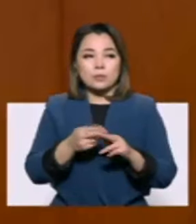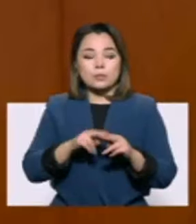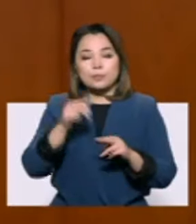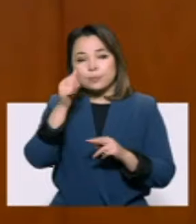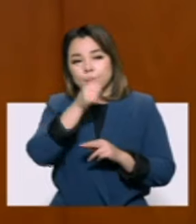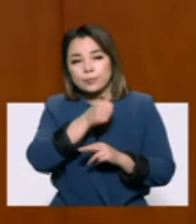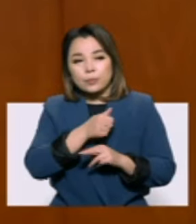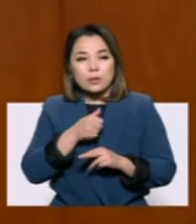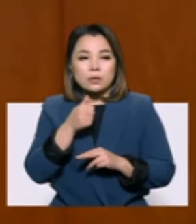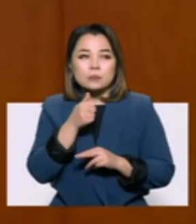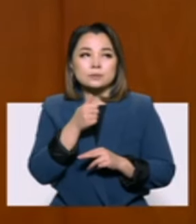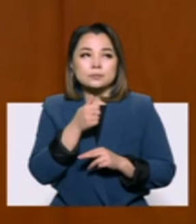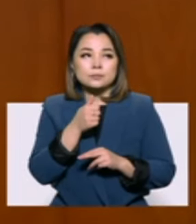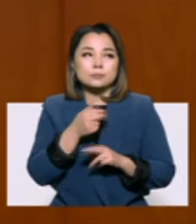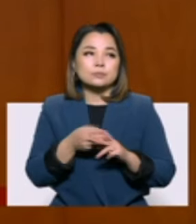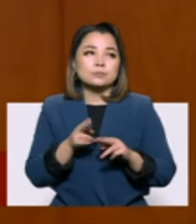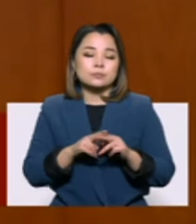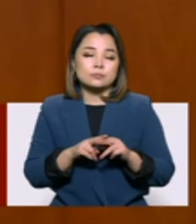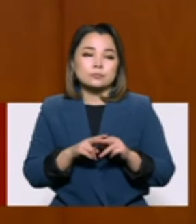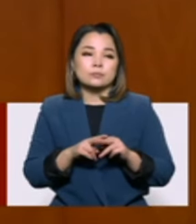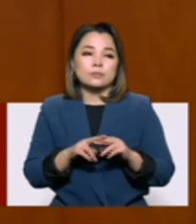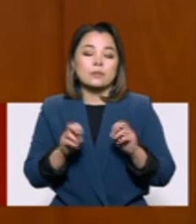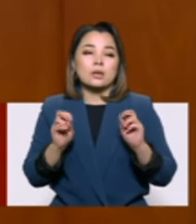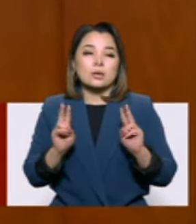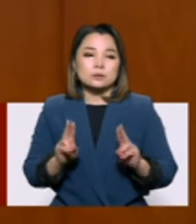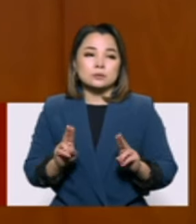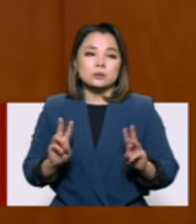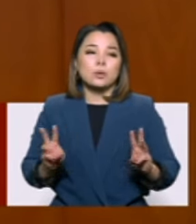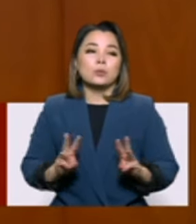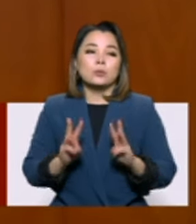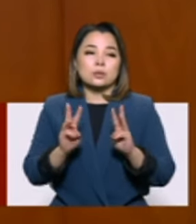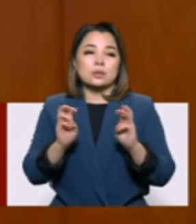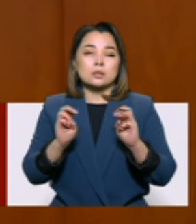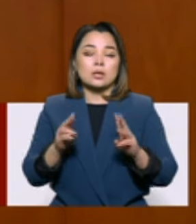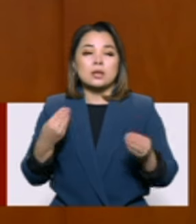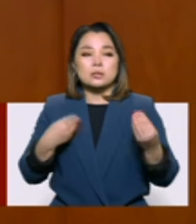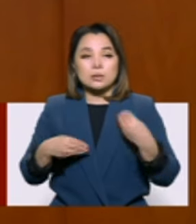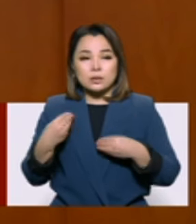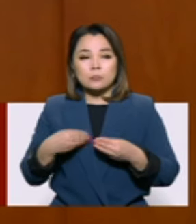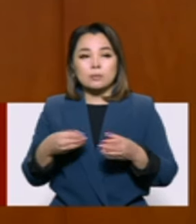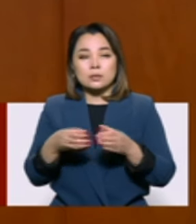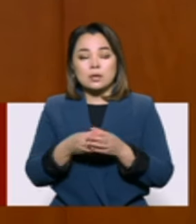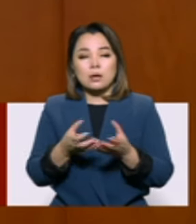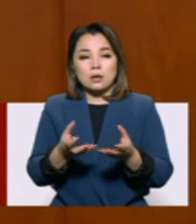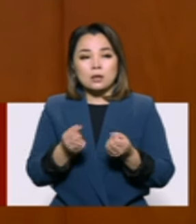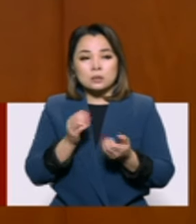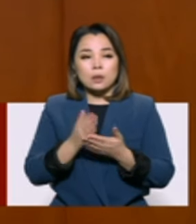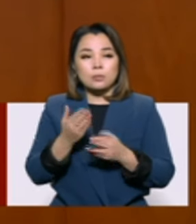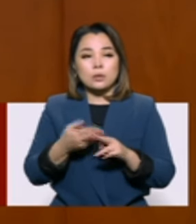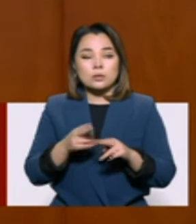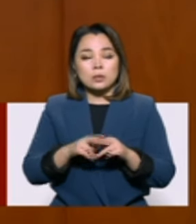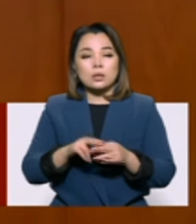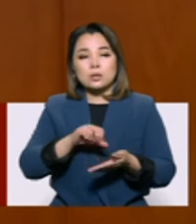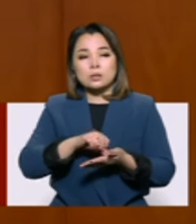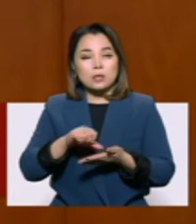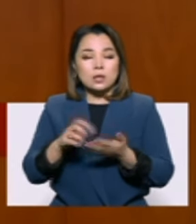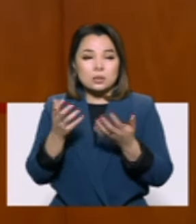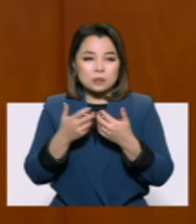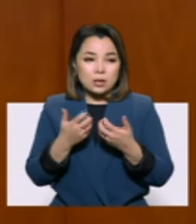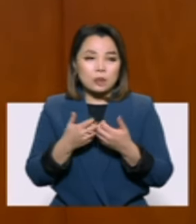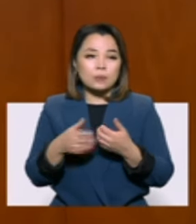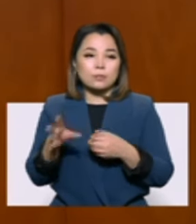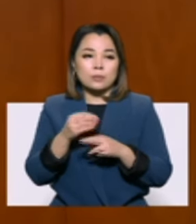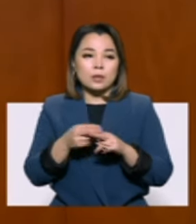жылға осы мына әдейі арнайы өрткірін алған киім кешек алуға біз есептедік, мына бүкіл